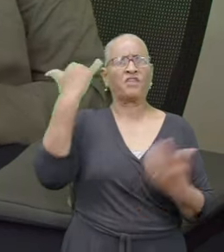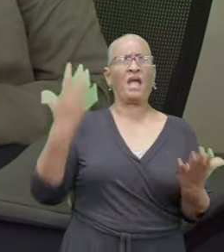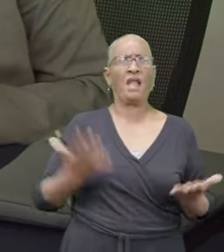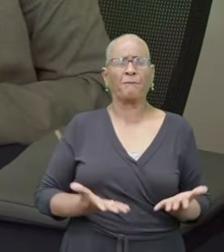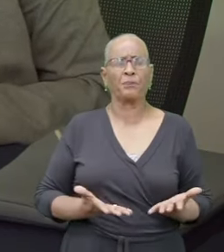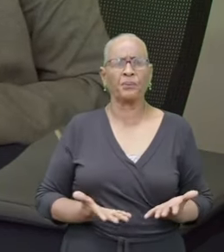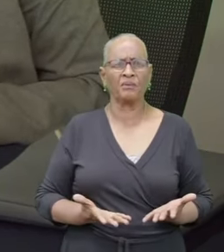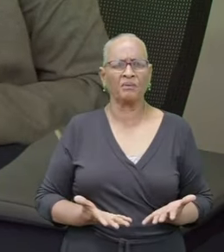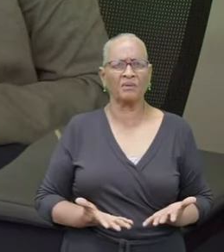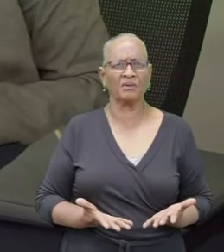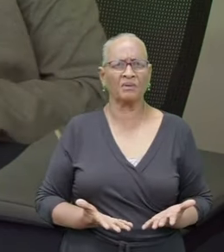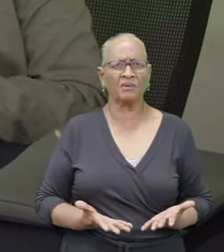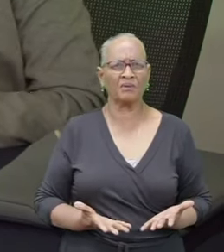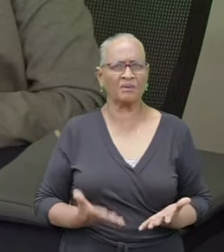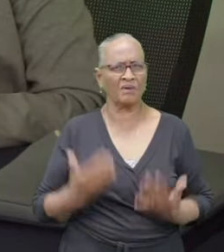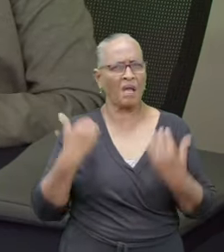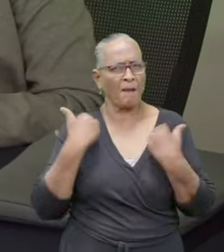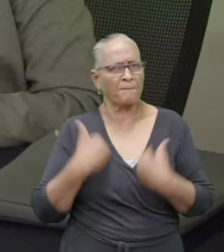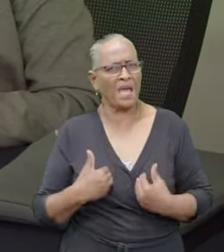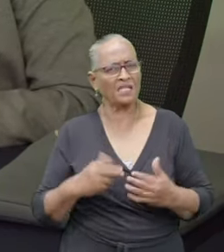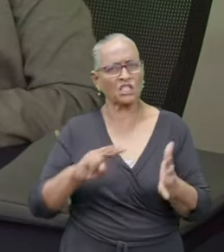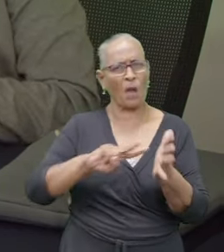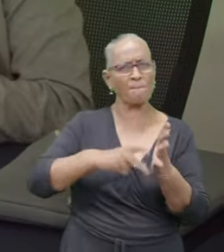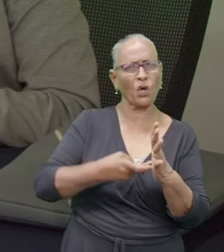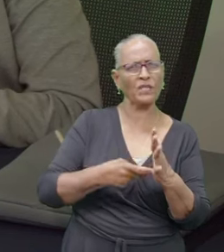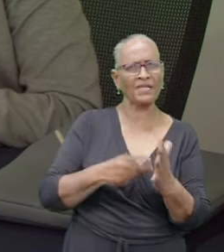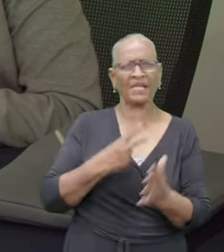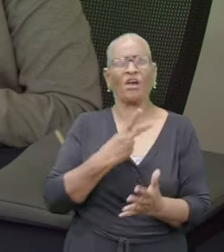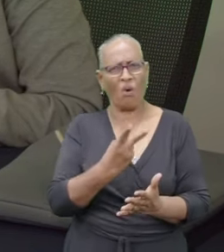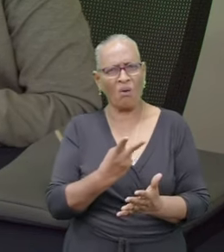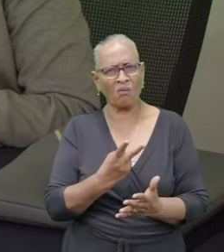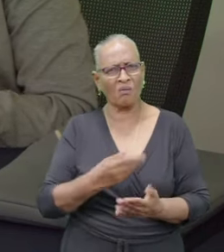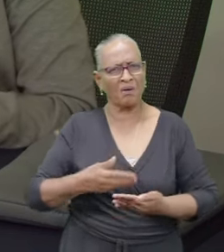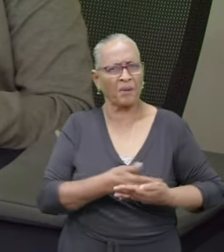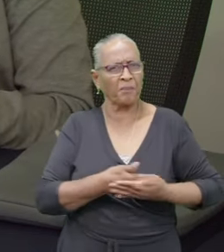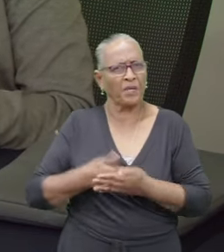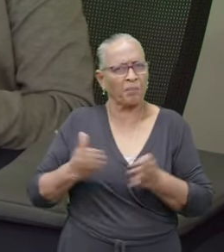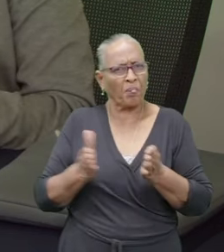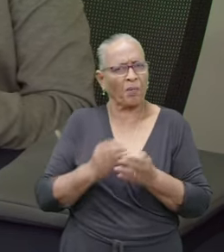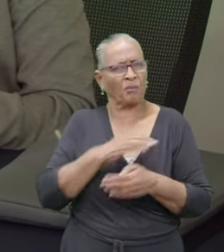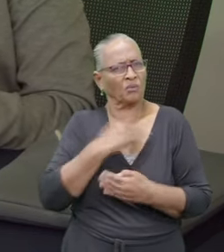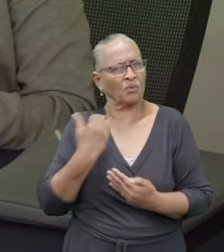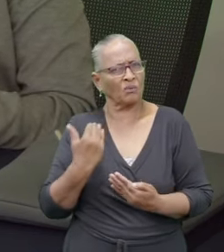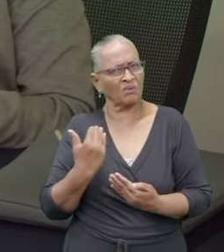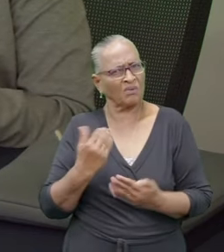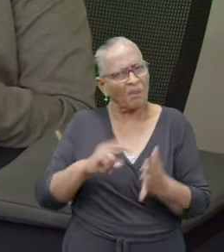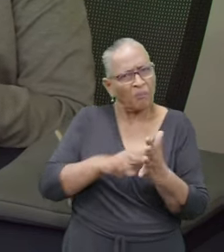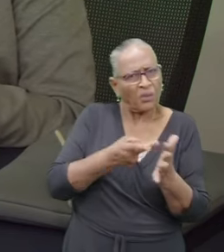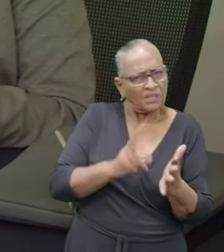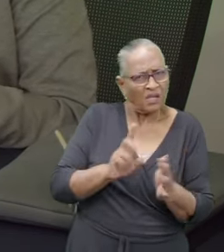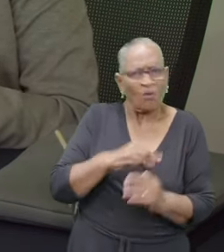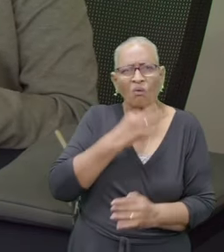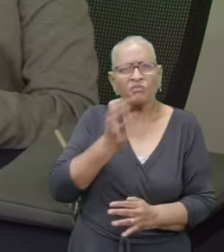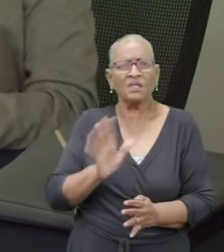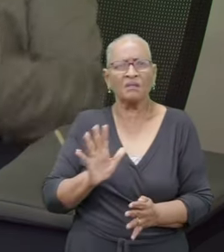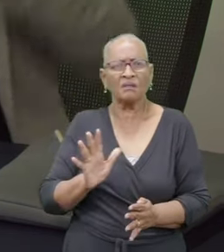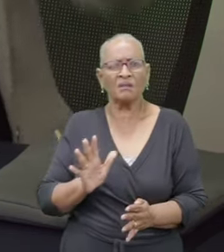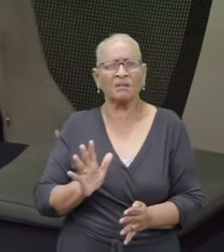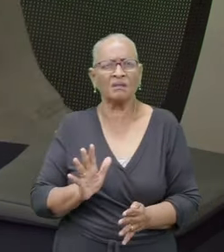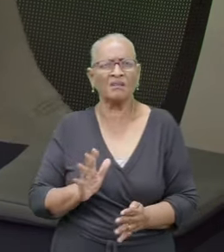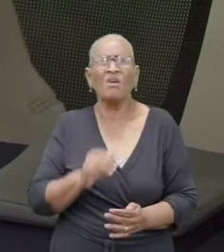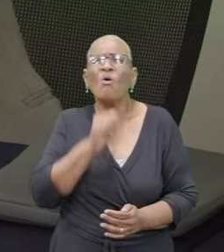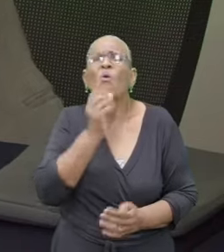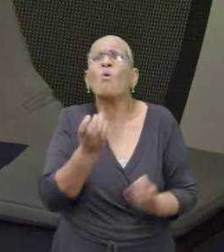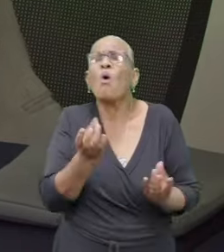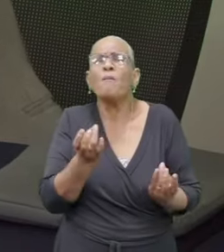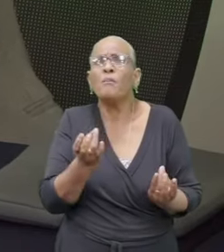Daarnaast heeft u het gehad over dat mensen politiek spelen. Er zijn kindjes doodgegaan. Volgens mij heeft dat niet met politiek te maken. Hoe komt